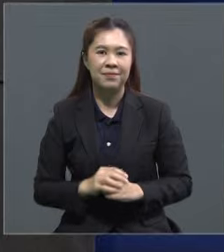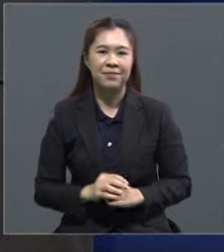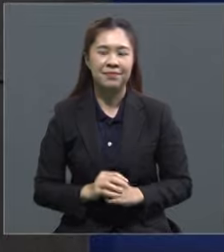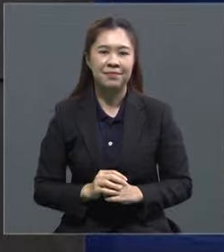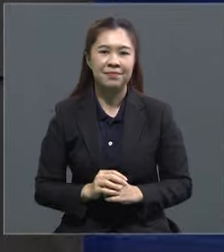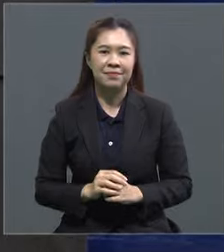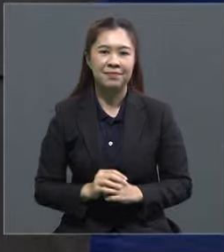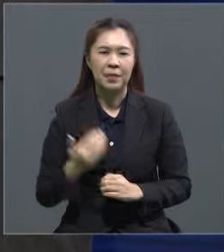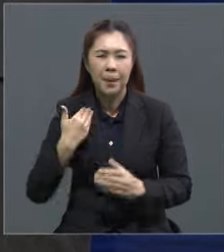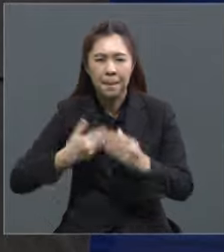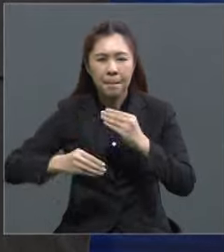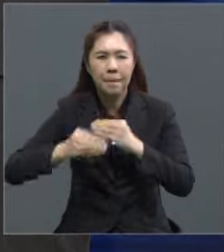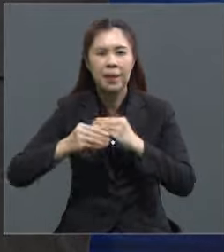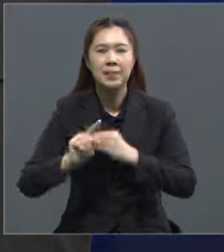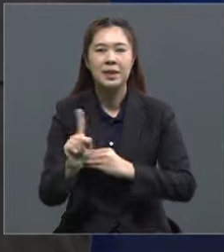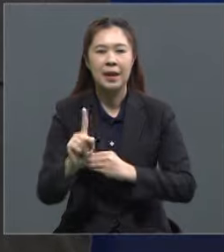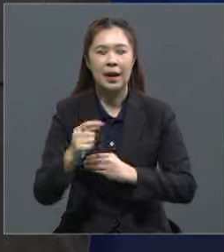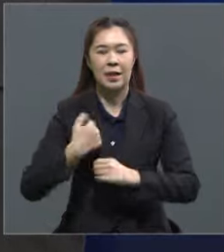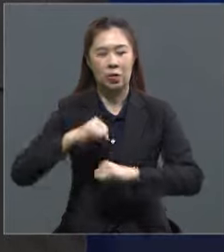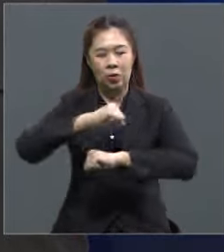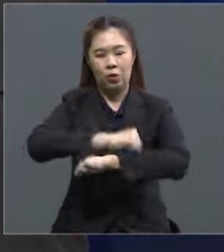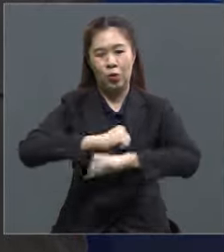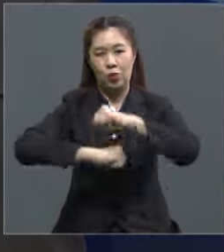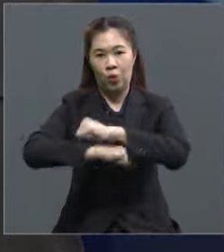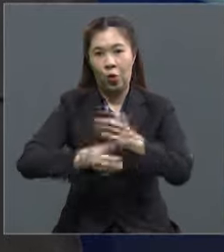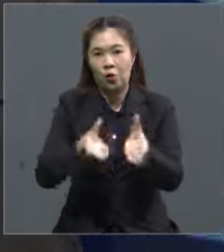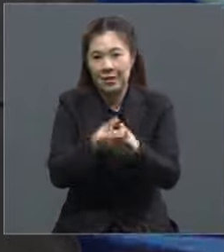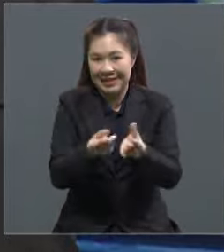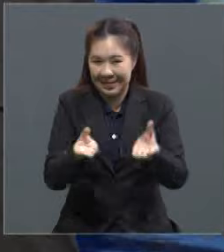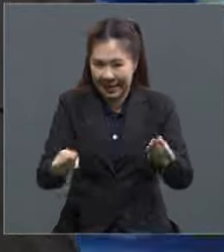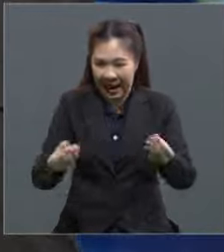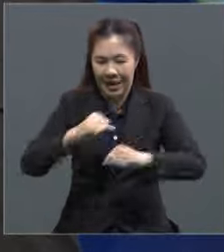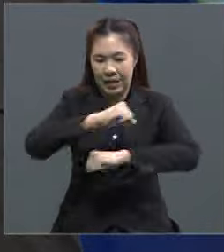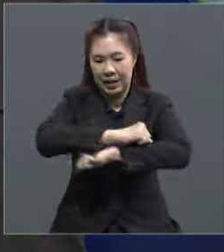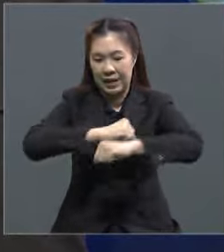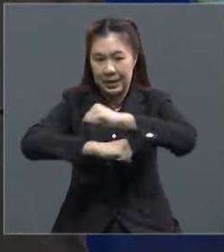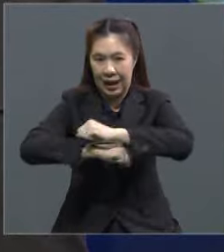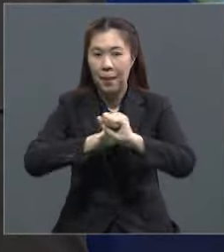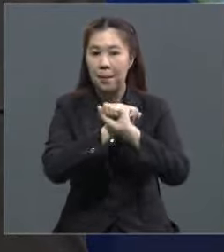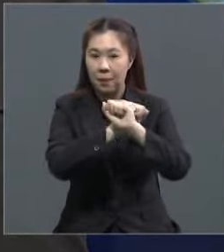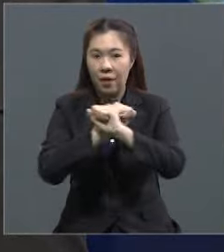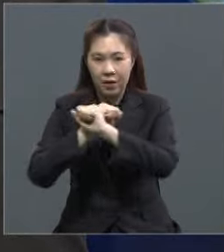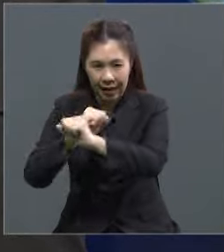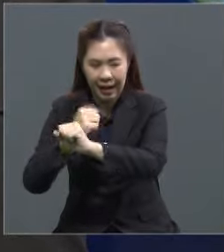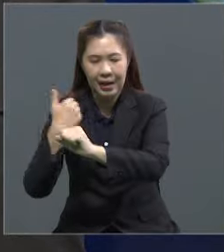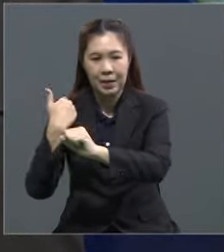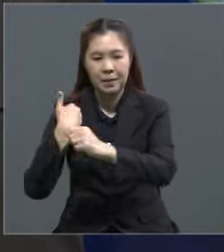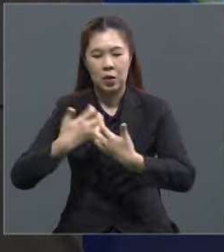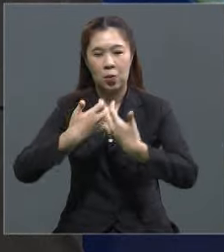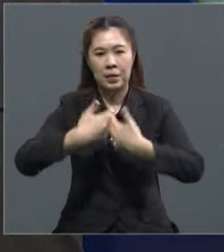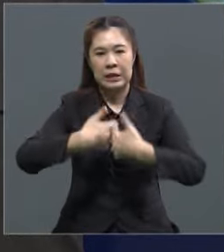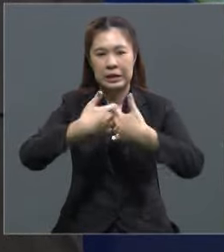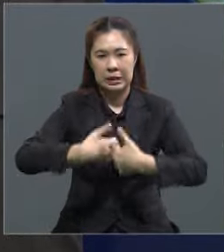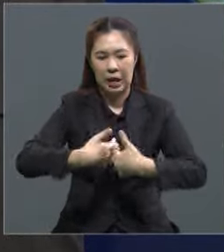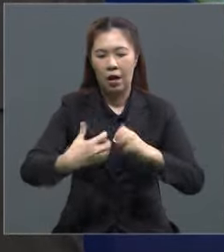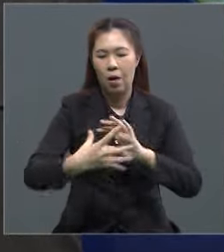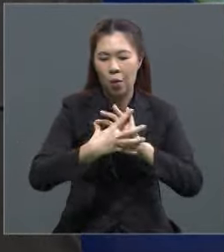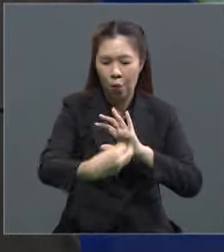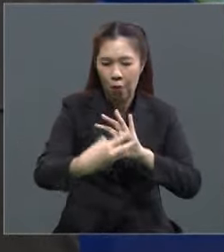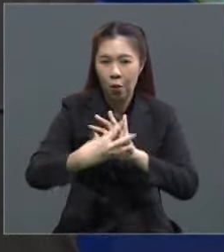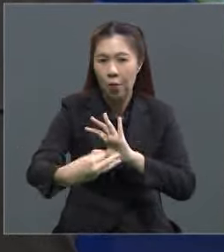เสริมในเรื่องของกระสอบทรายในเรื่องของพนังกั้นน้ำเพิ่มเติมในเรื่องของการติดตั้งเครื่องสูบน้ำกรณีที่มีน้ำ